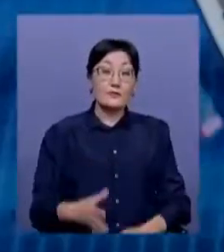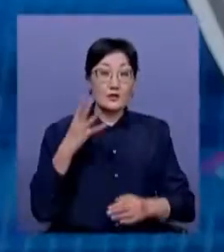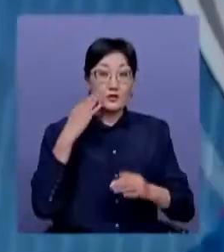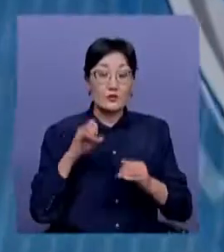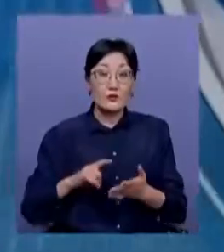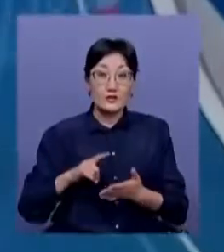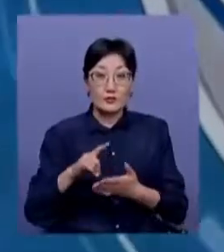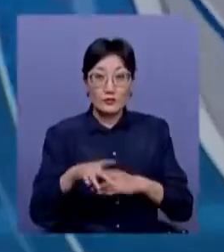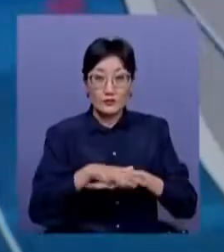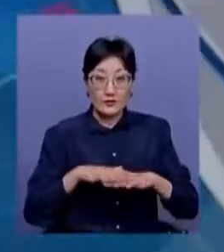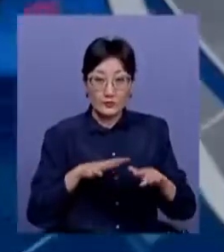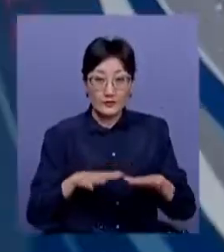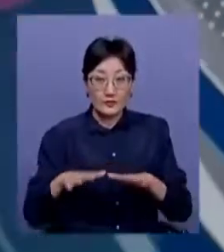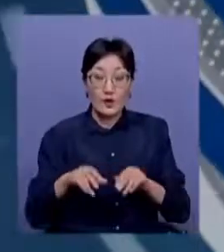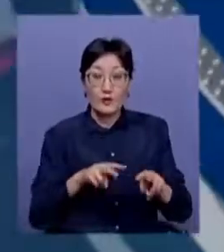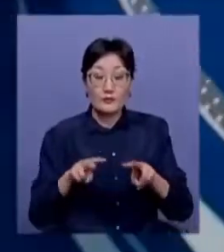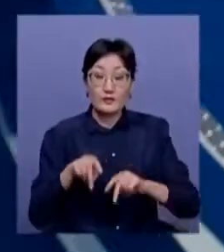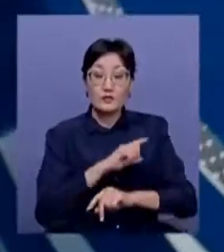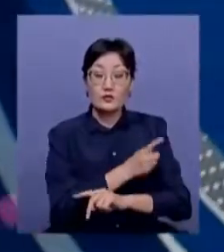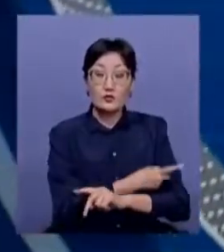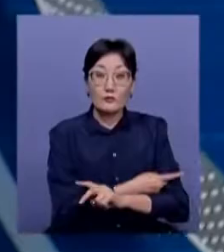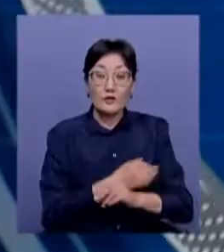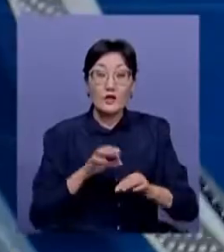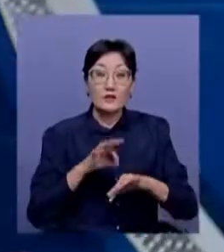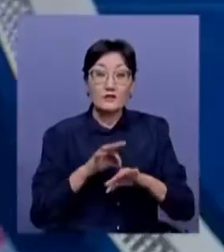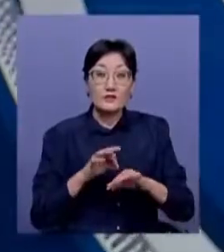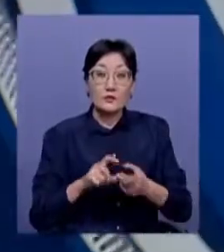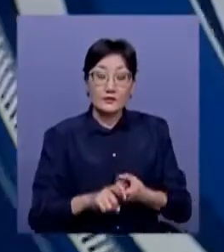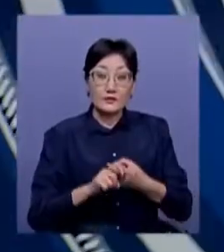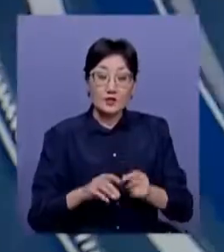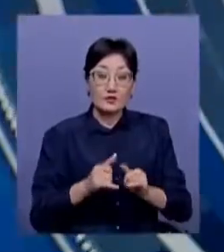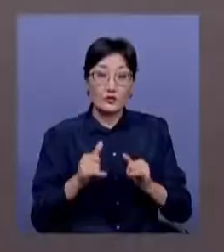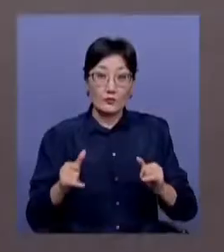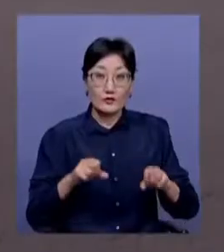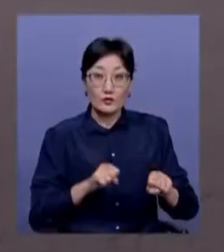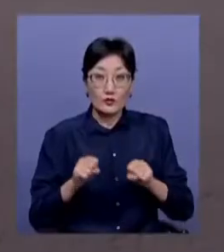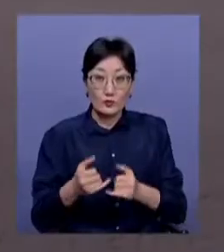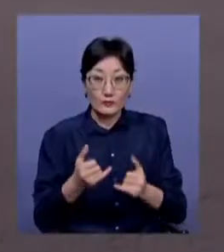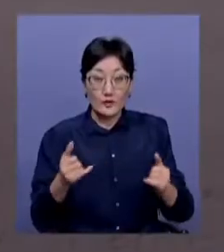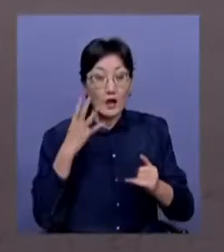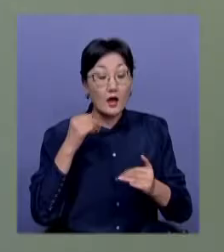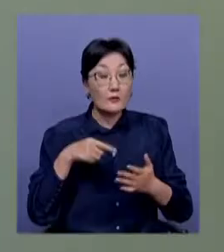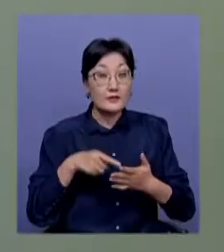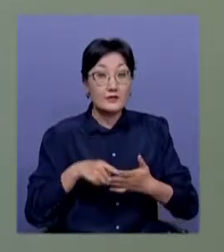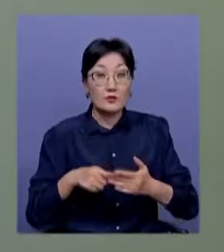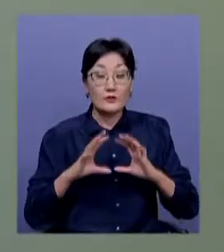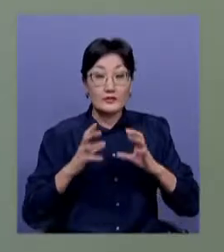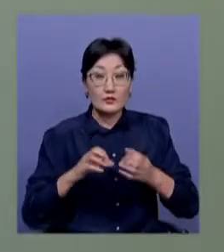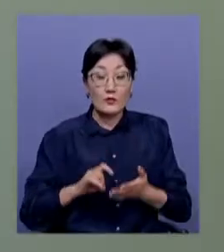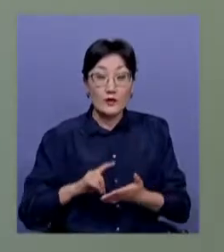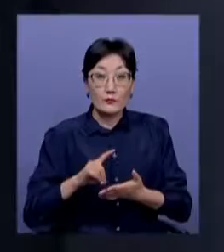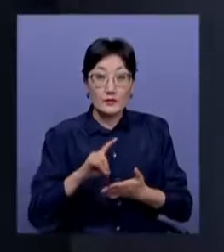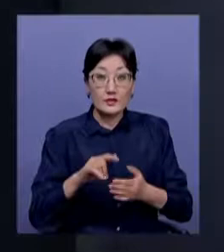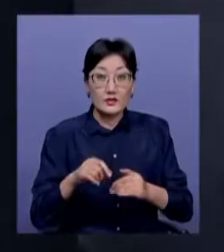Алматыда әуежай мен қоғамдық орындарда бақылау күшейтілді. Коронавирус инфекциясының таралуын болдырмау үшін Алматы қаласының халықаралық